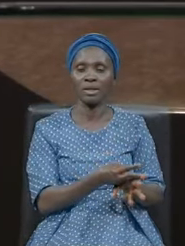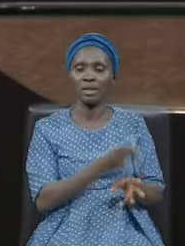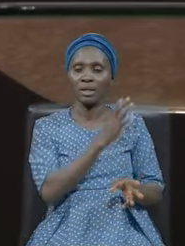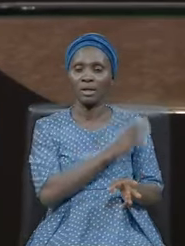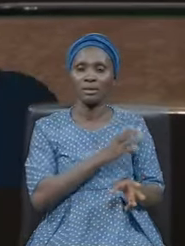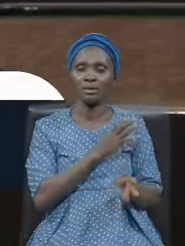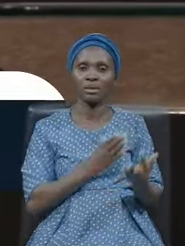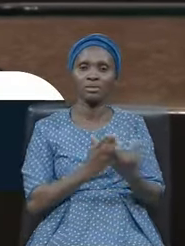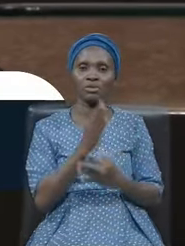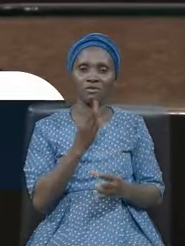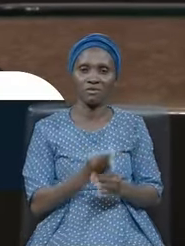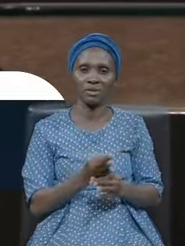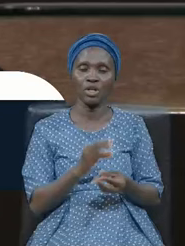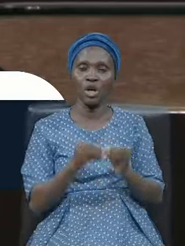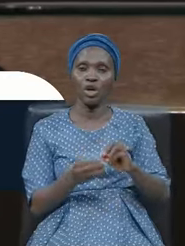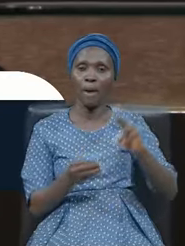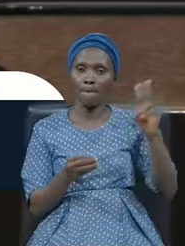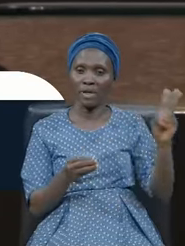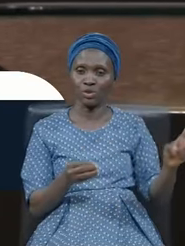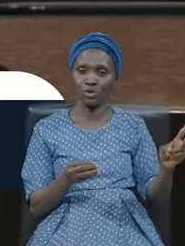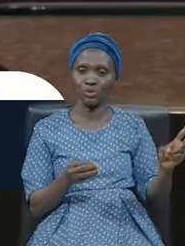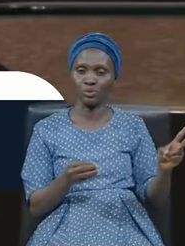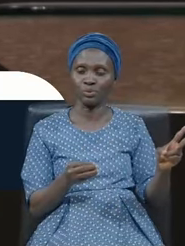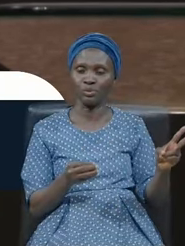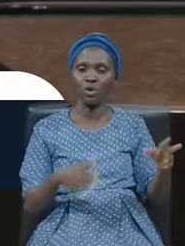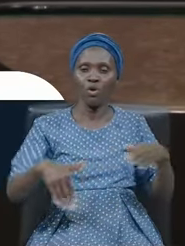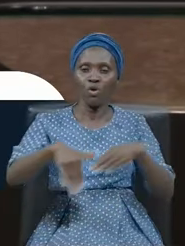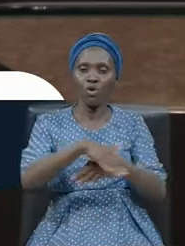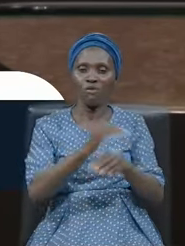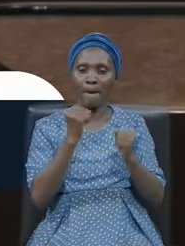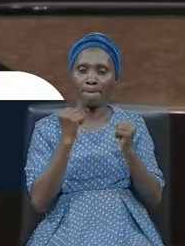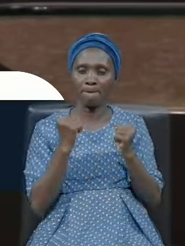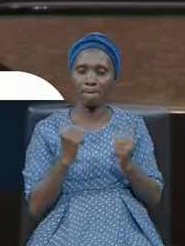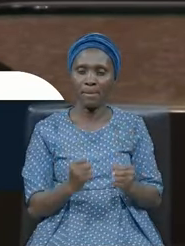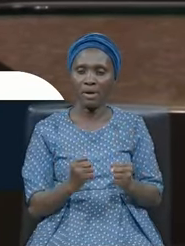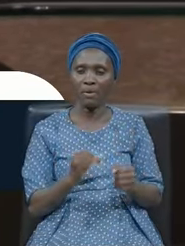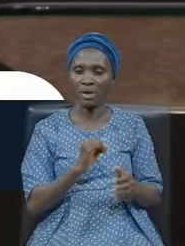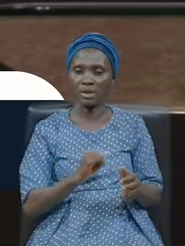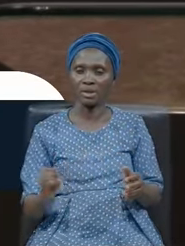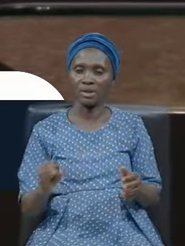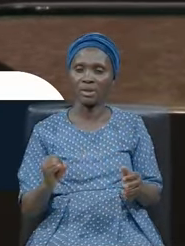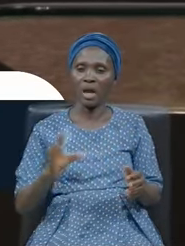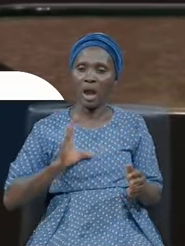surmonter notre faiblesse et notre rébellion par la grâce